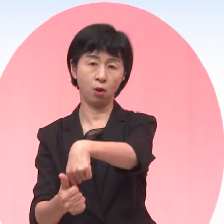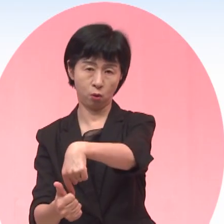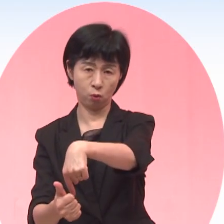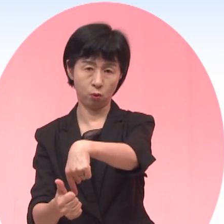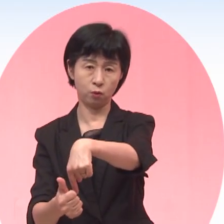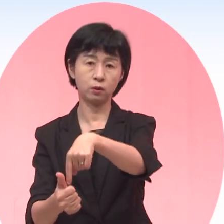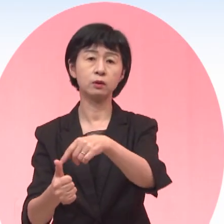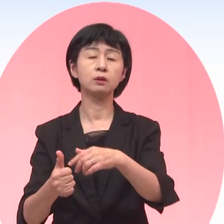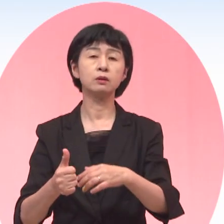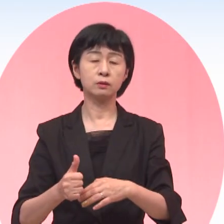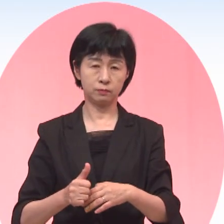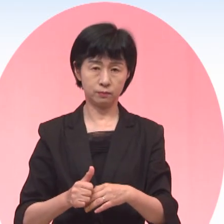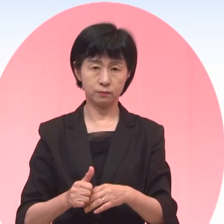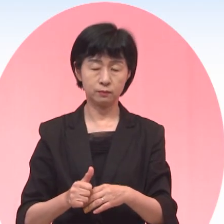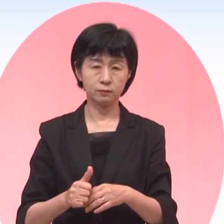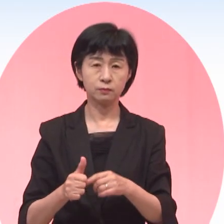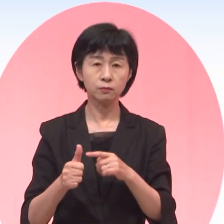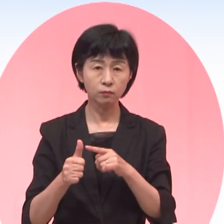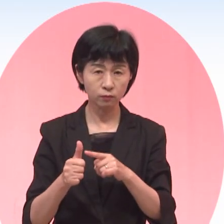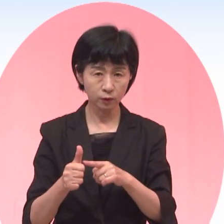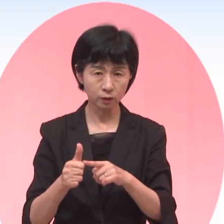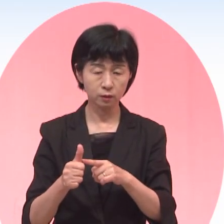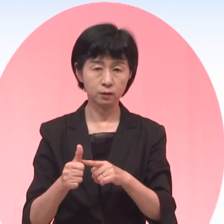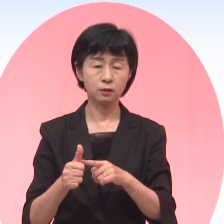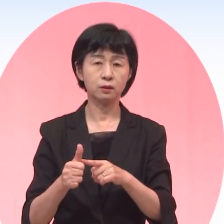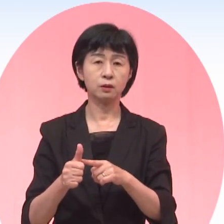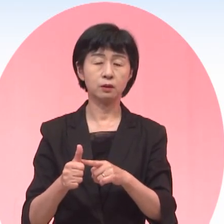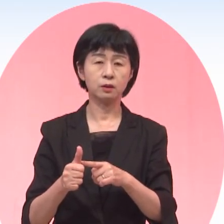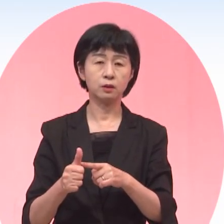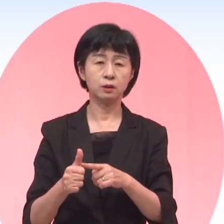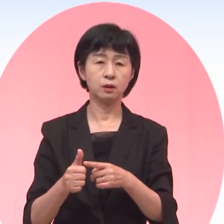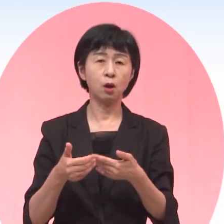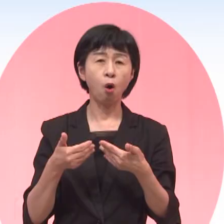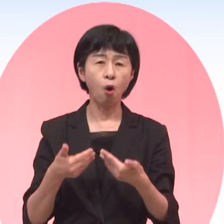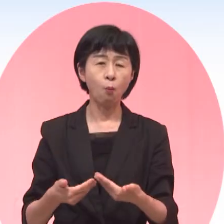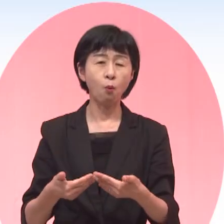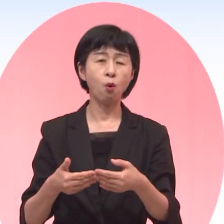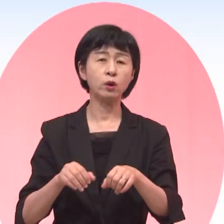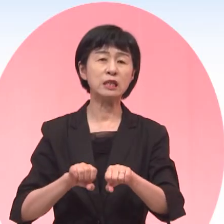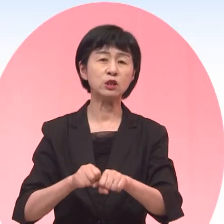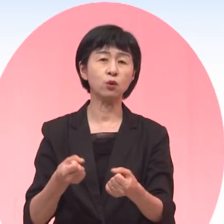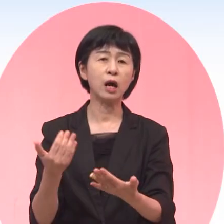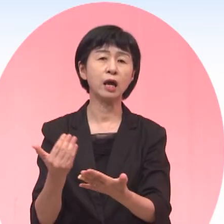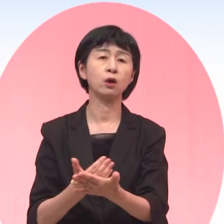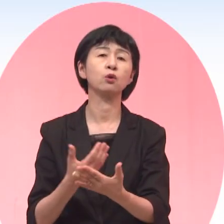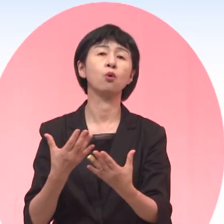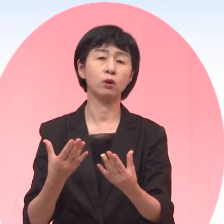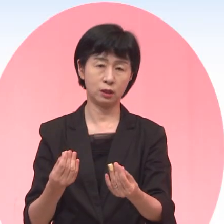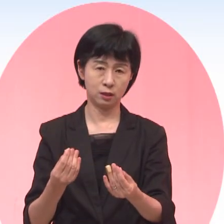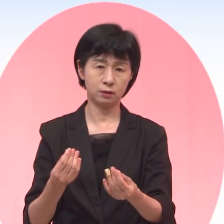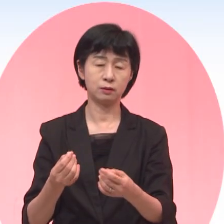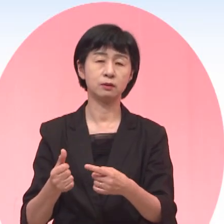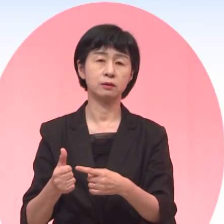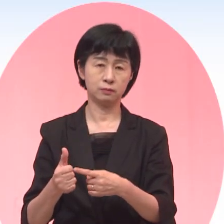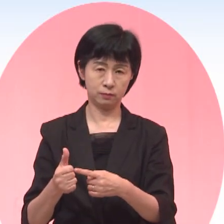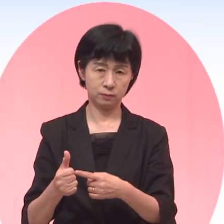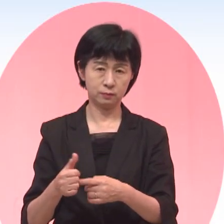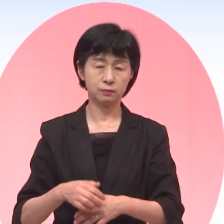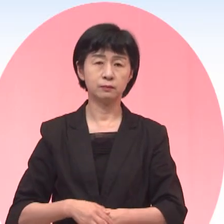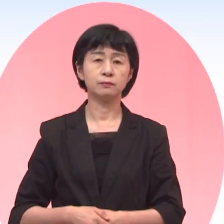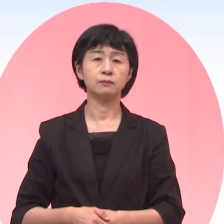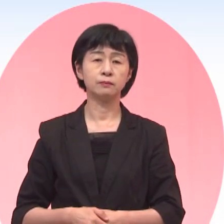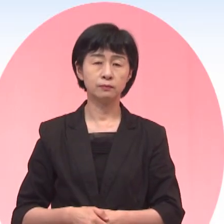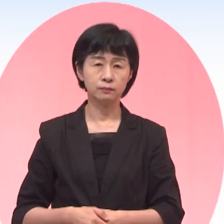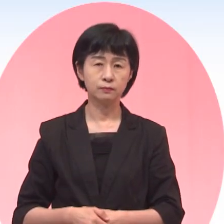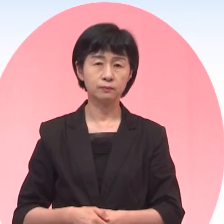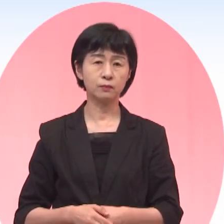車で直進してきた男性会社員と衝突し、男性会社員に重大な障害が残った事例